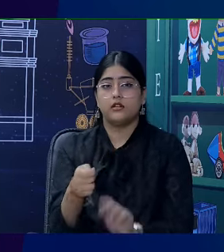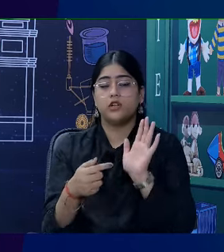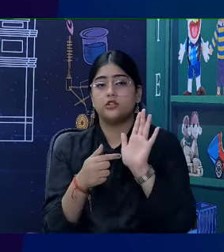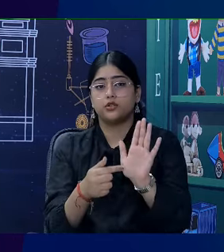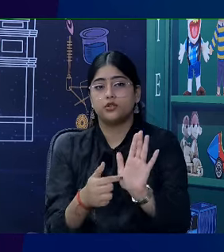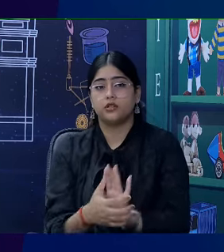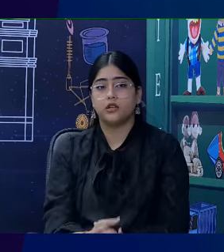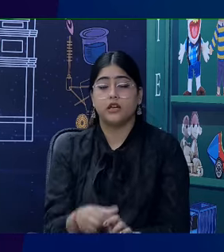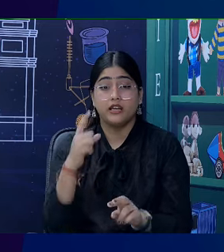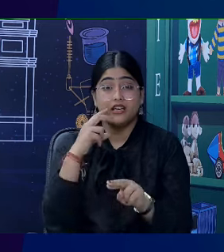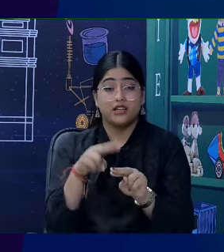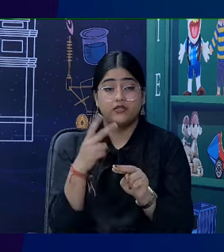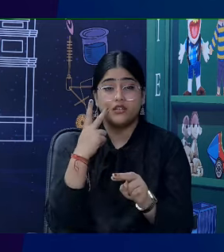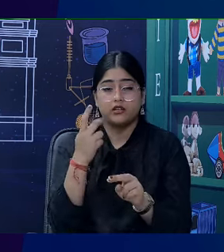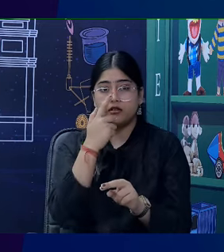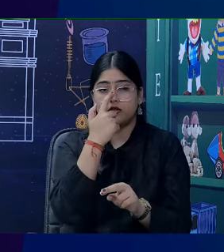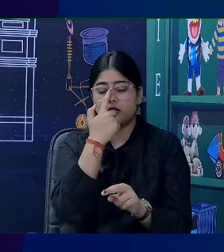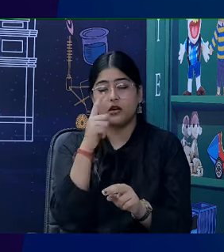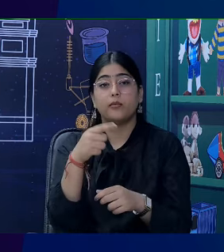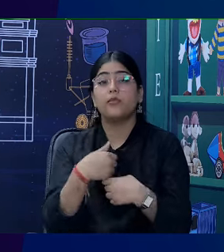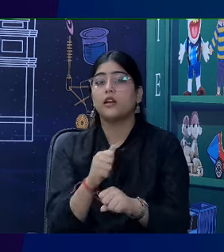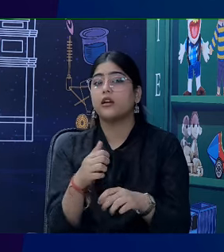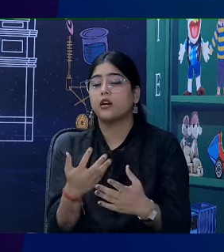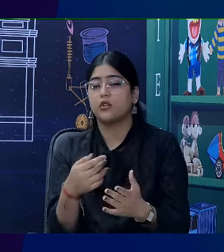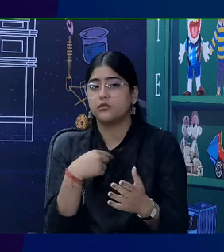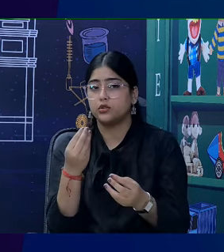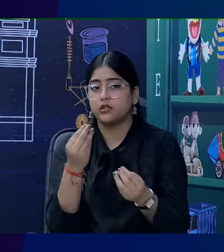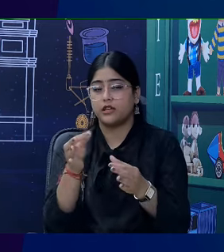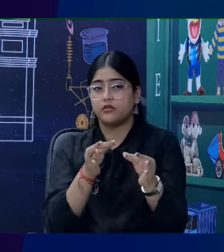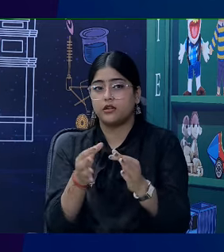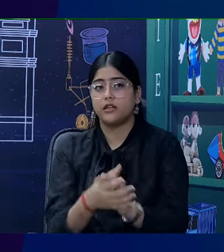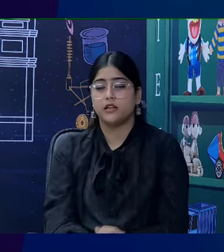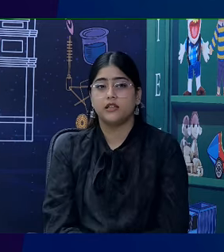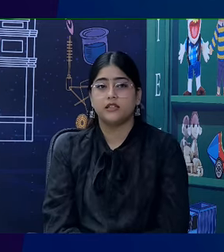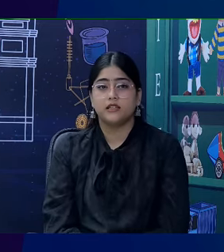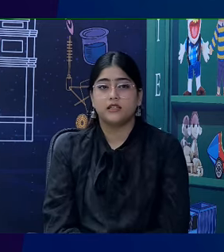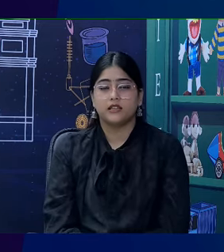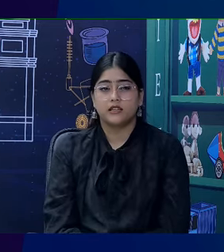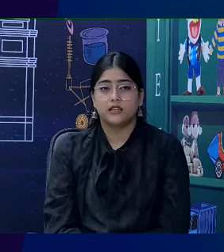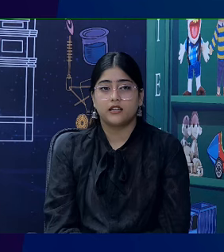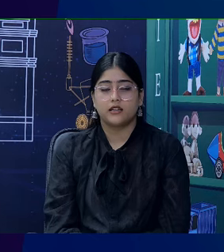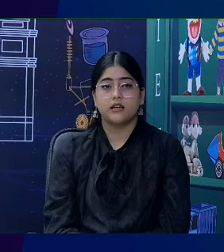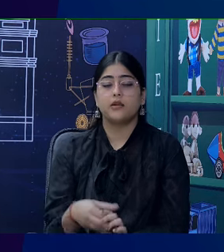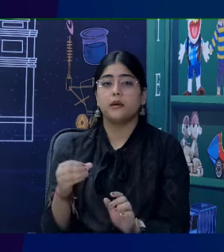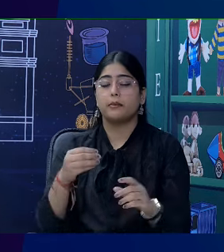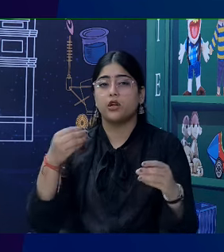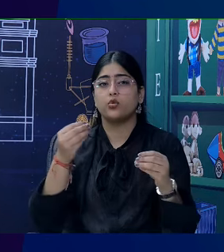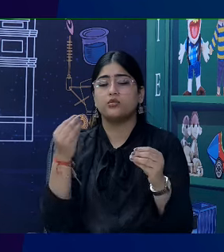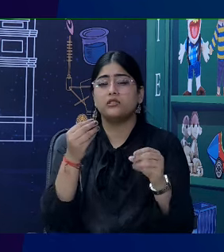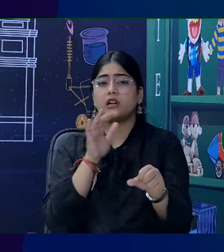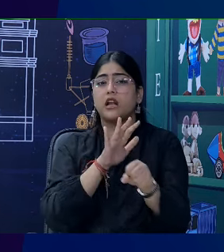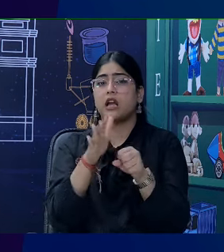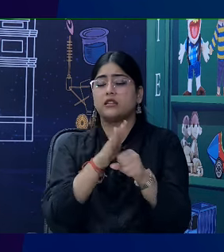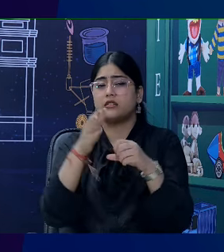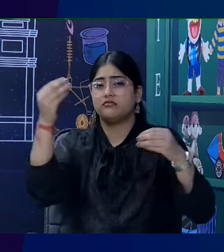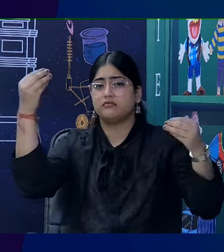तलवार अगर देखें तो दोनों तो ये आपने कैसे बनाई है ये थोड़ा सा बताएं ये एक्चुअली मेरे पास एक कार्डबोर्ड था जी